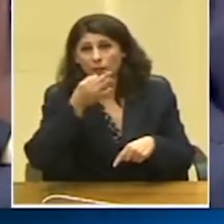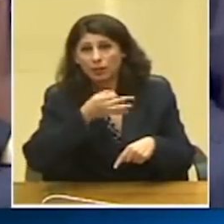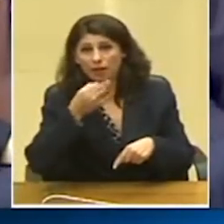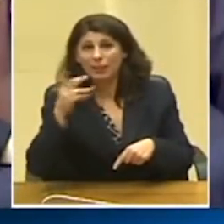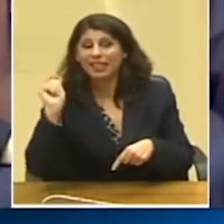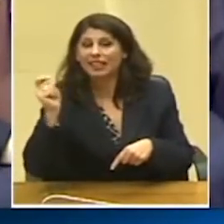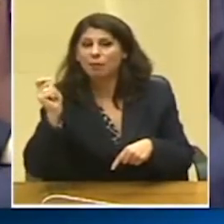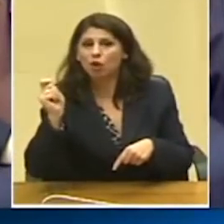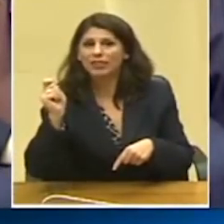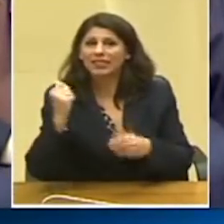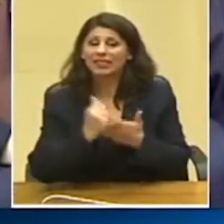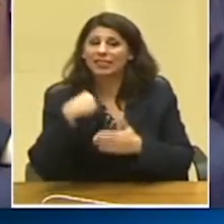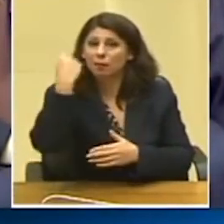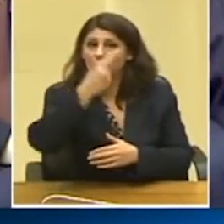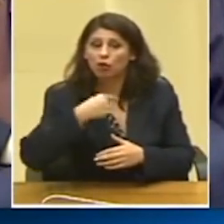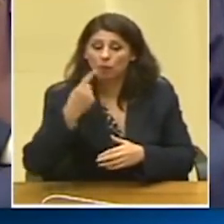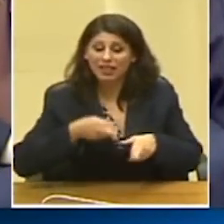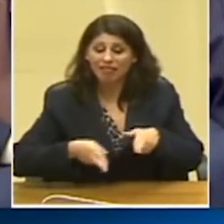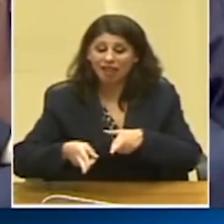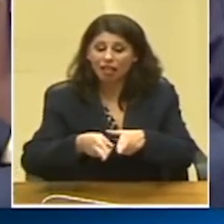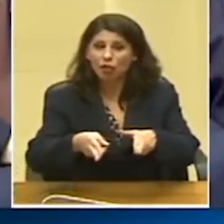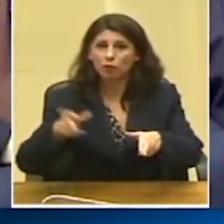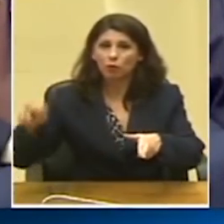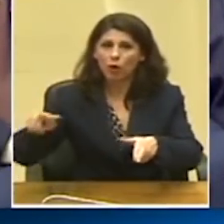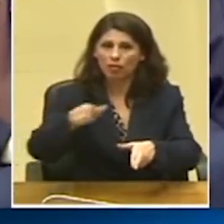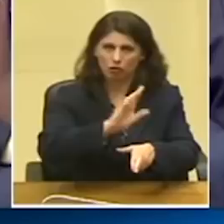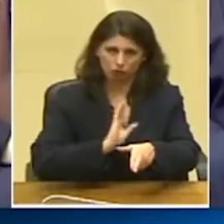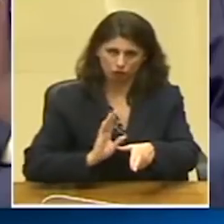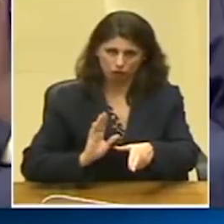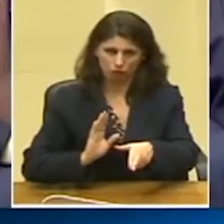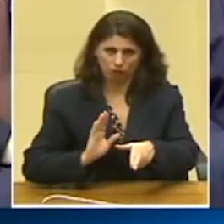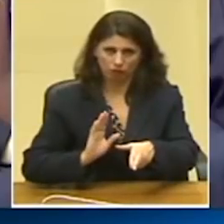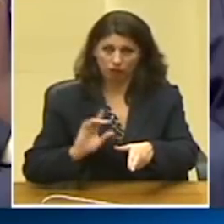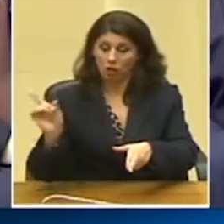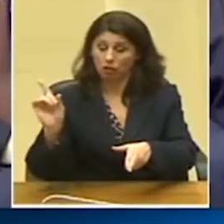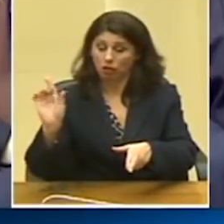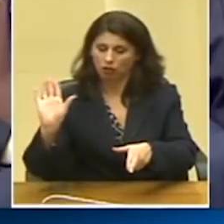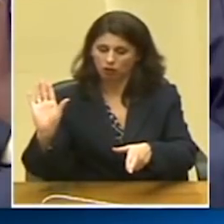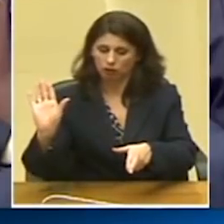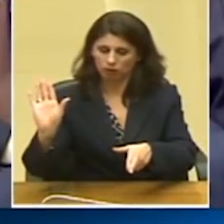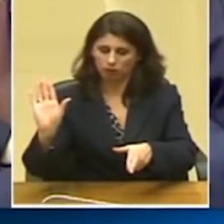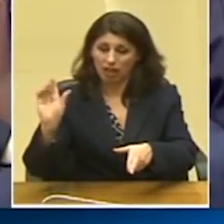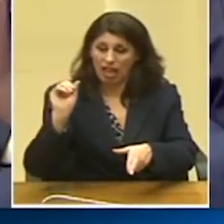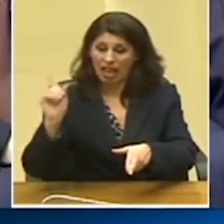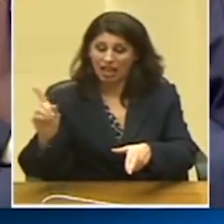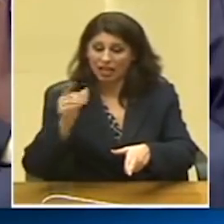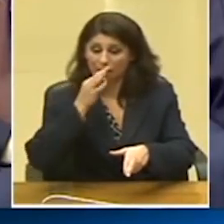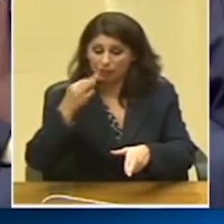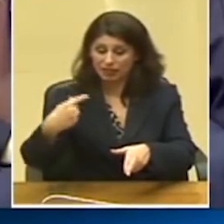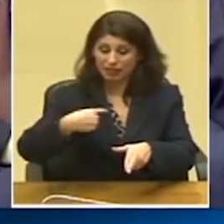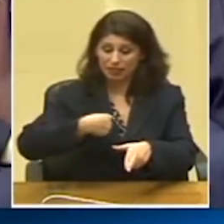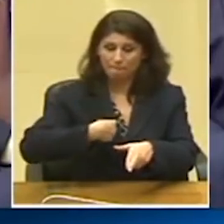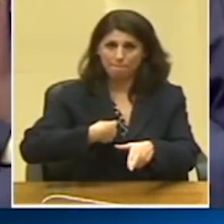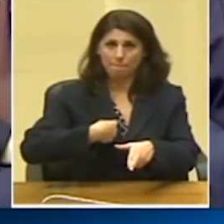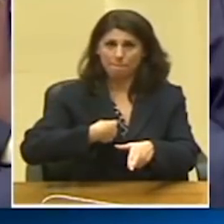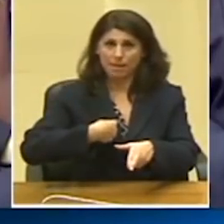την πολιτική και την προσωπική διαδρομή του καθενός. Εσείς αναφερθήκατε σε ονόματα. Όχι, όχι, όχι, όχι, όχι. Εσείς αναφερθήκατε σε μένα.